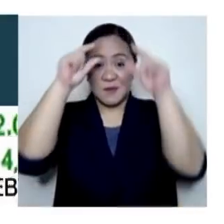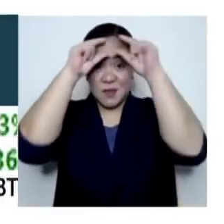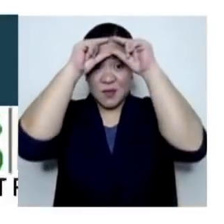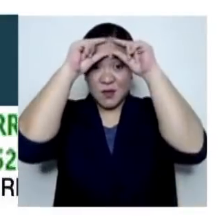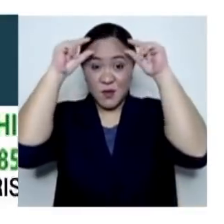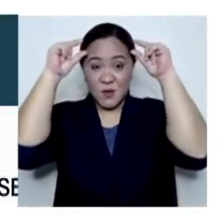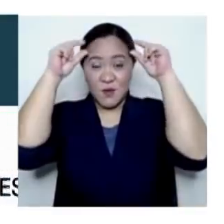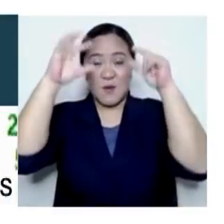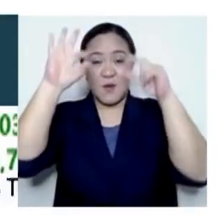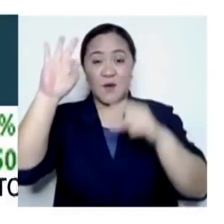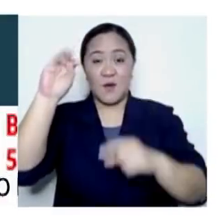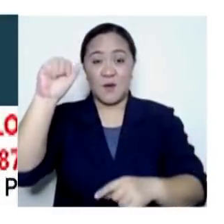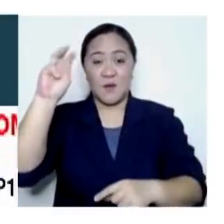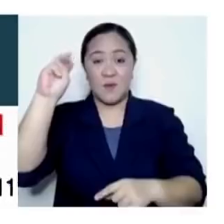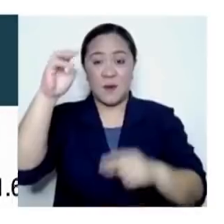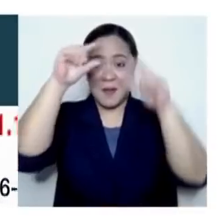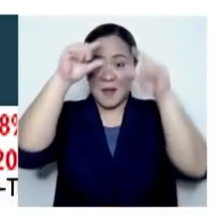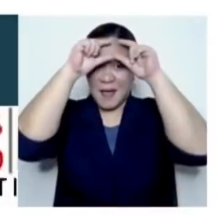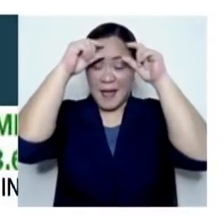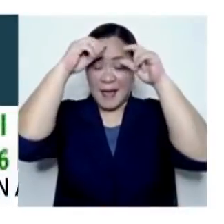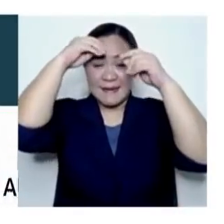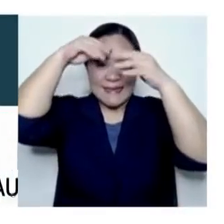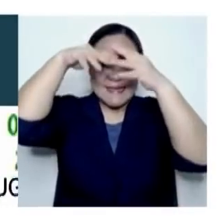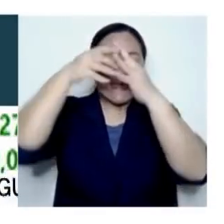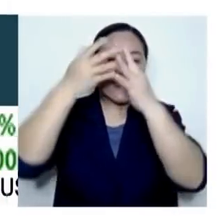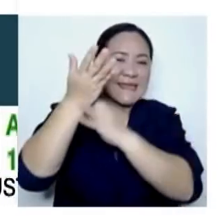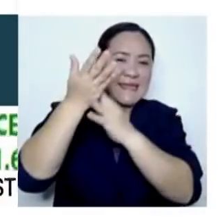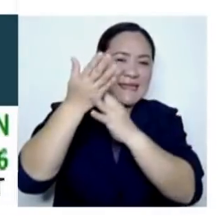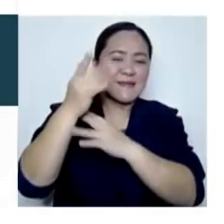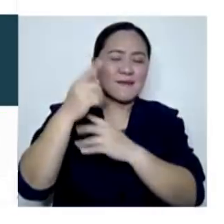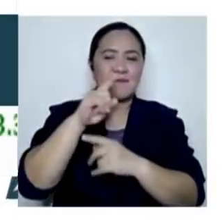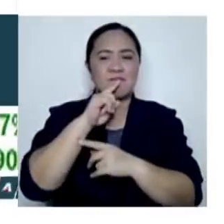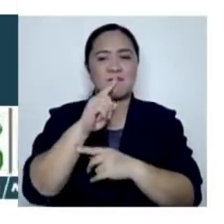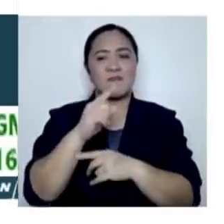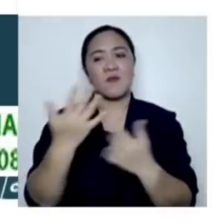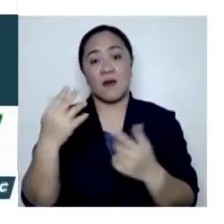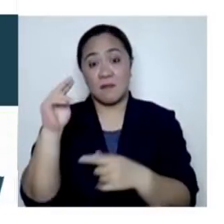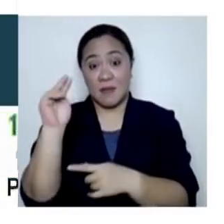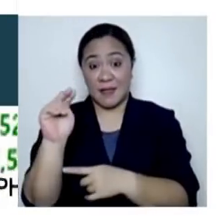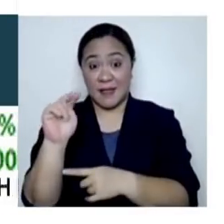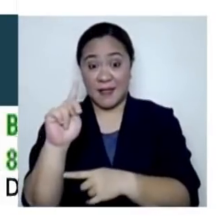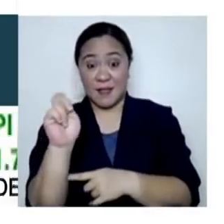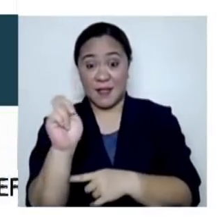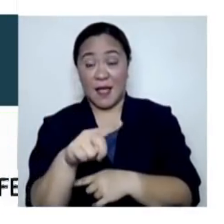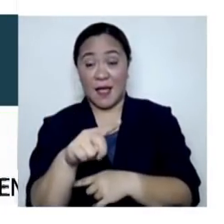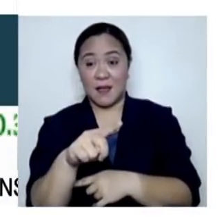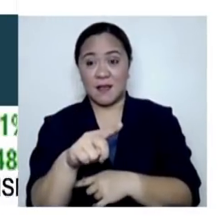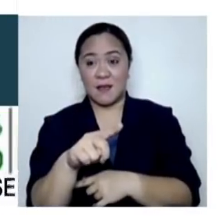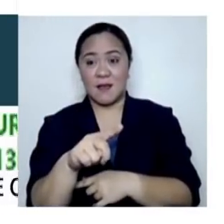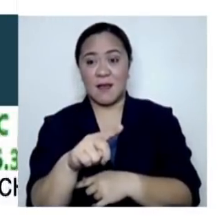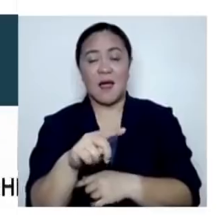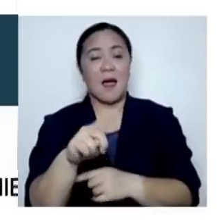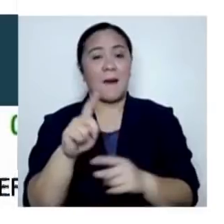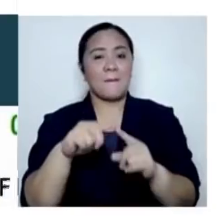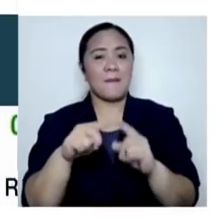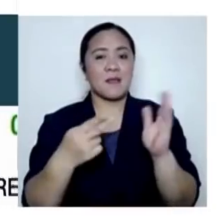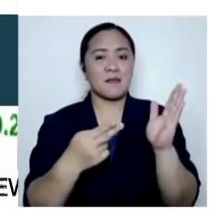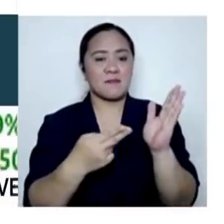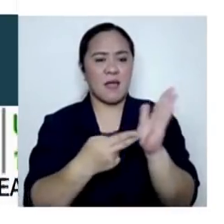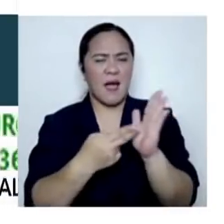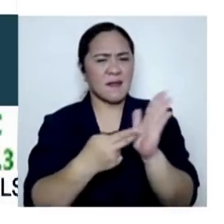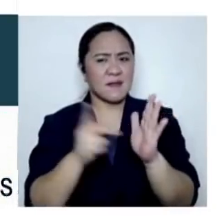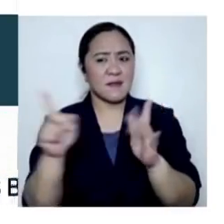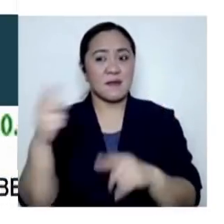At talagang pwedeng pumasok dyan. Tsaka, ang totoo, hindi naman kailangan yan. Pero amin eh, kahit na hindi nag-expire, makikita mo